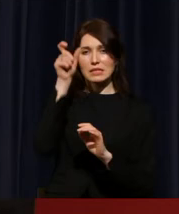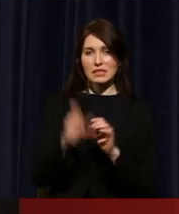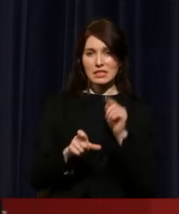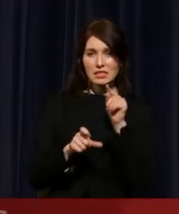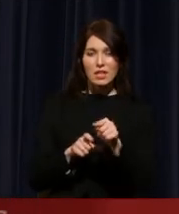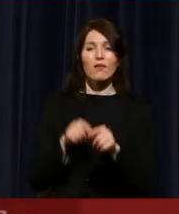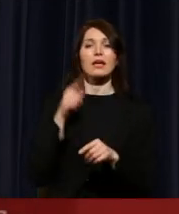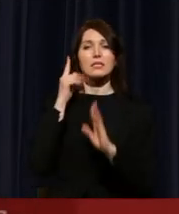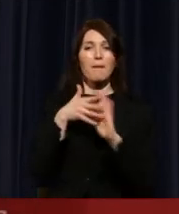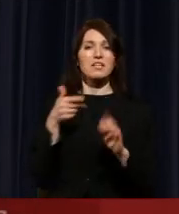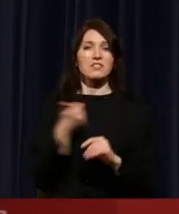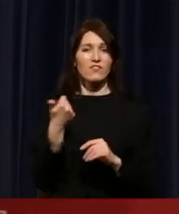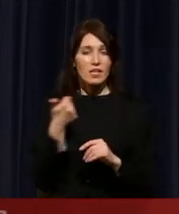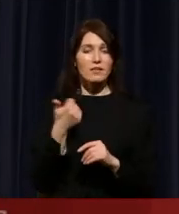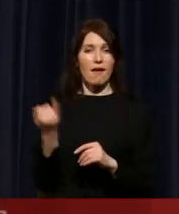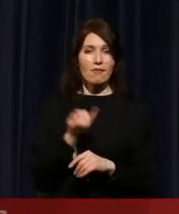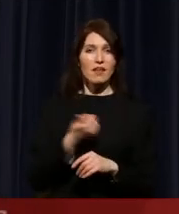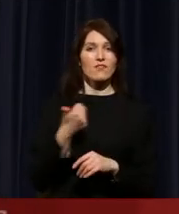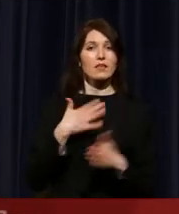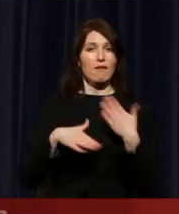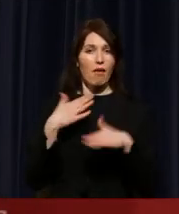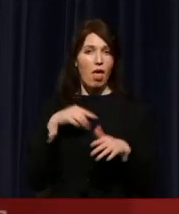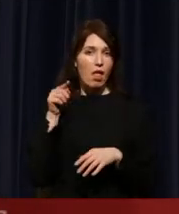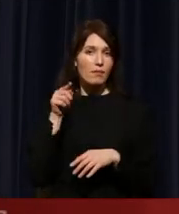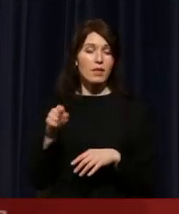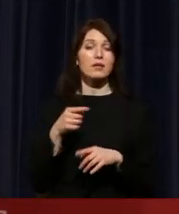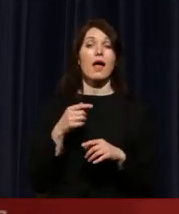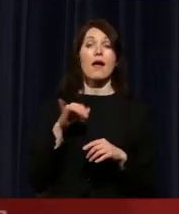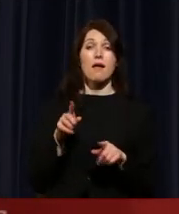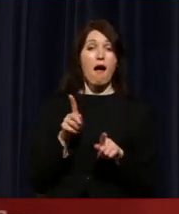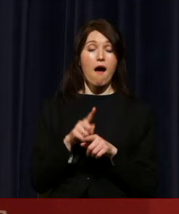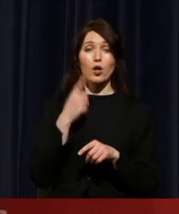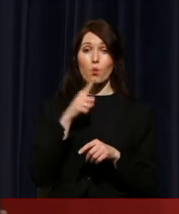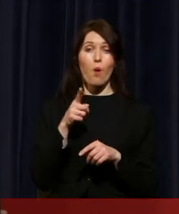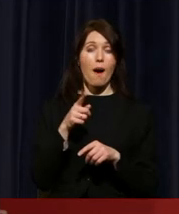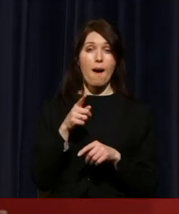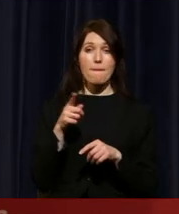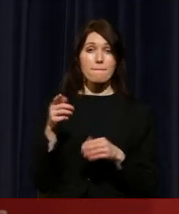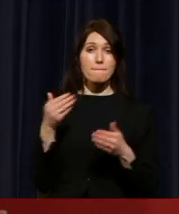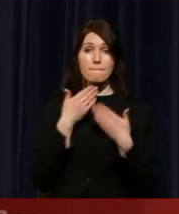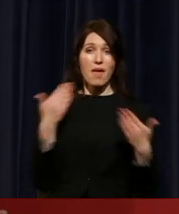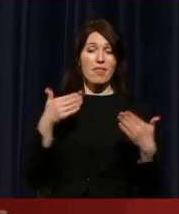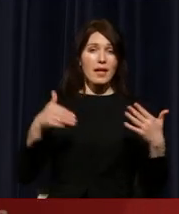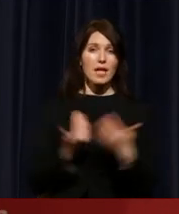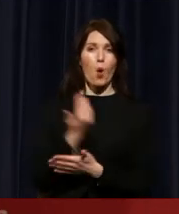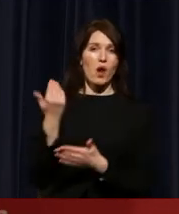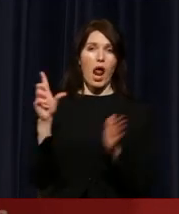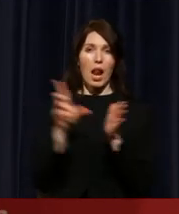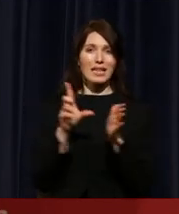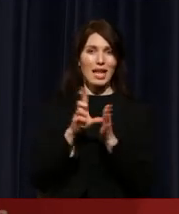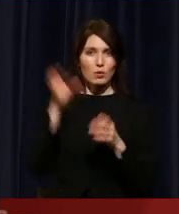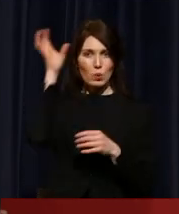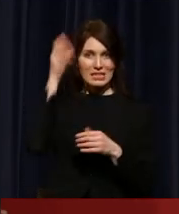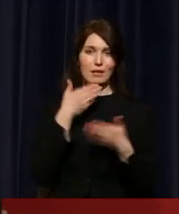viņa intereses, viņa vēlmes, jo pat ja mēs no pēdējās jaunākās literatūras